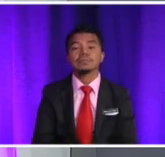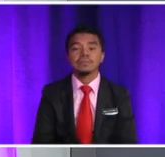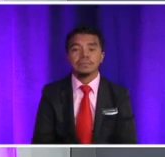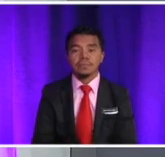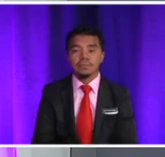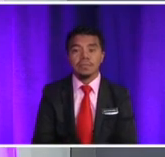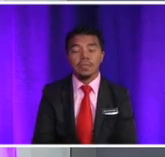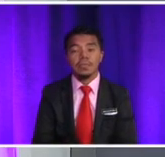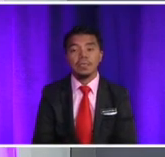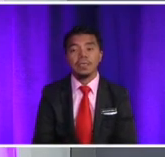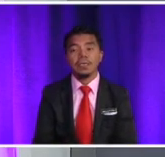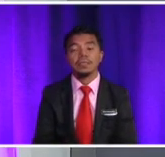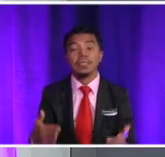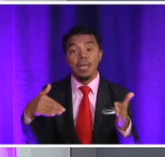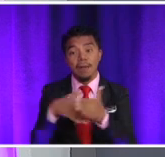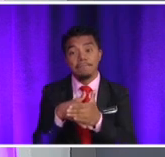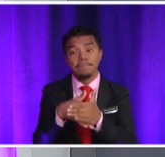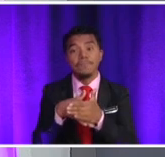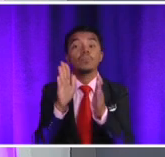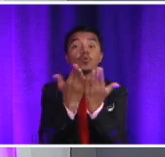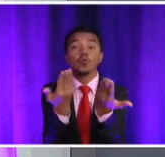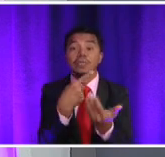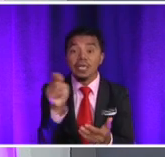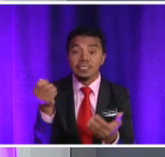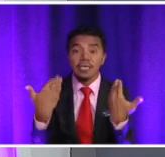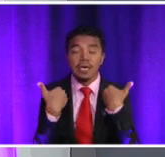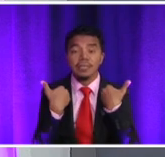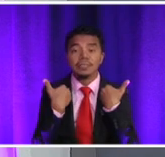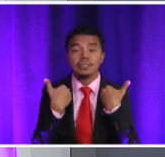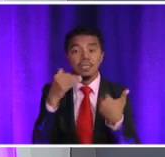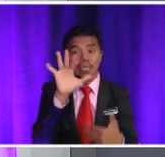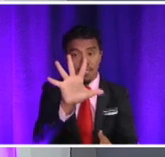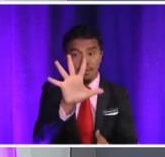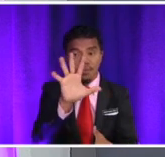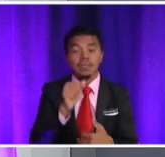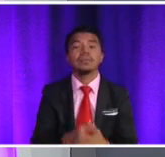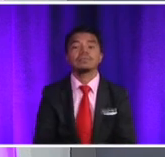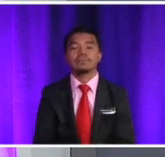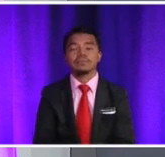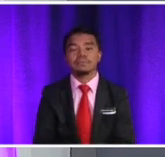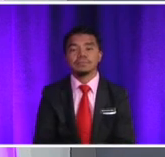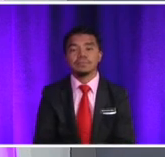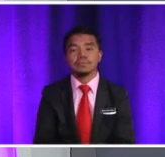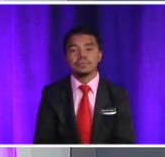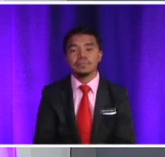yaitu latihan pengurusan pembiayaan infrastruktur dan ruangnya